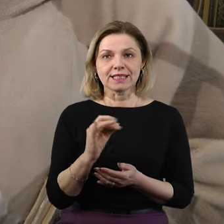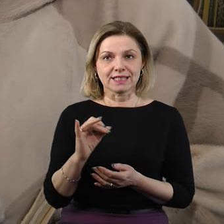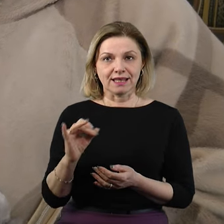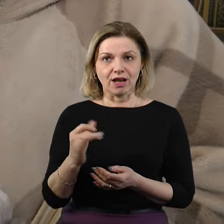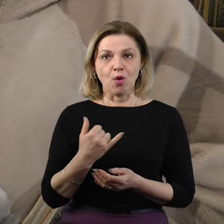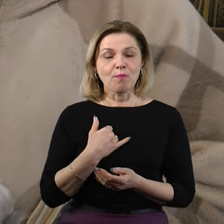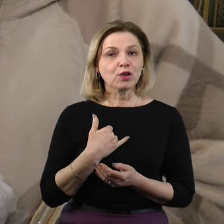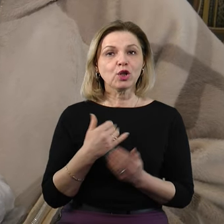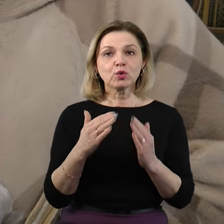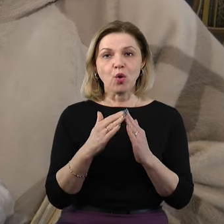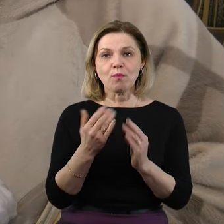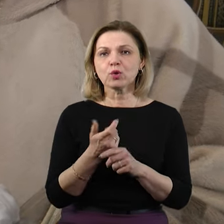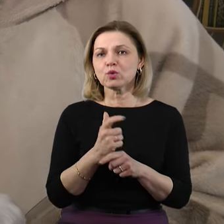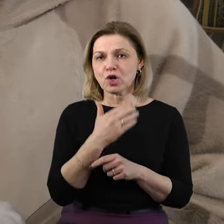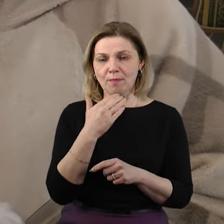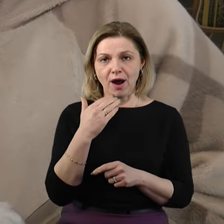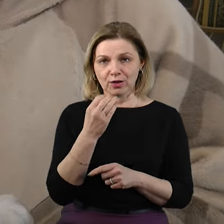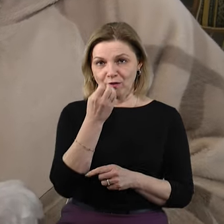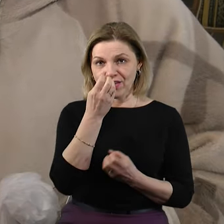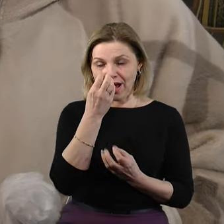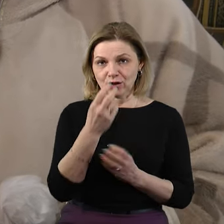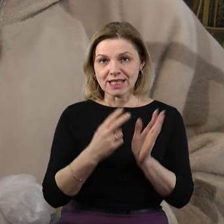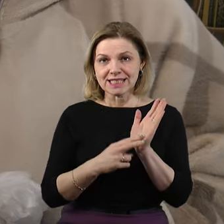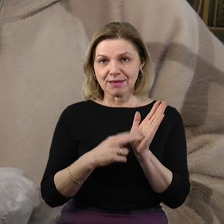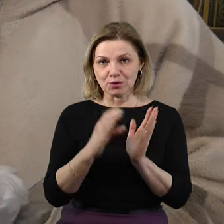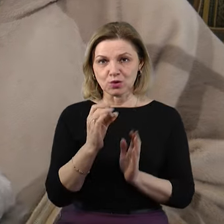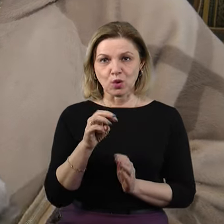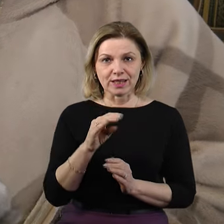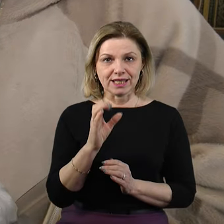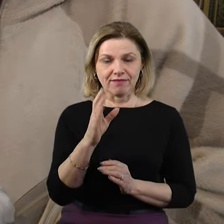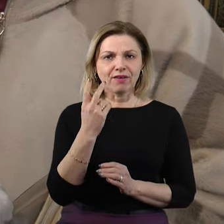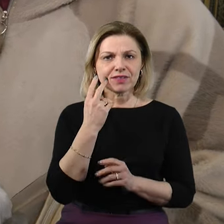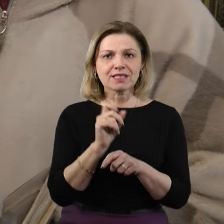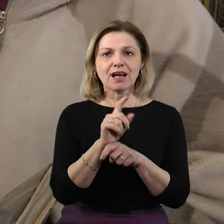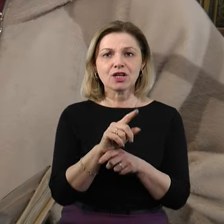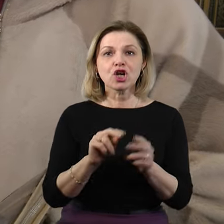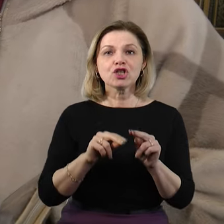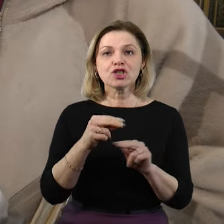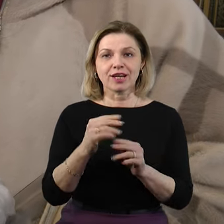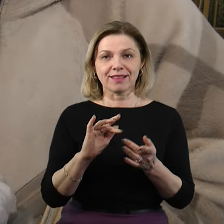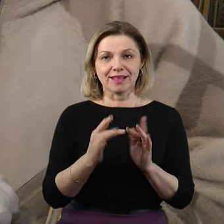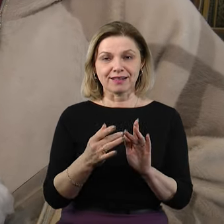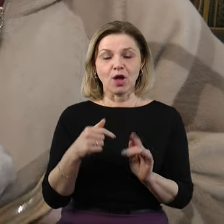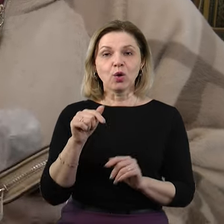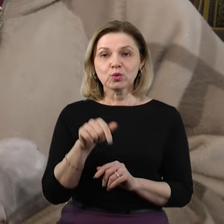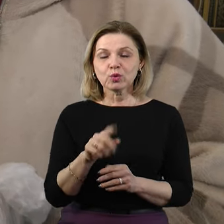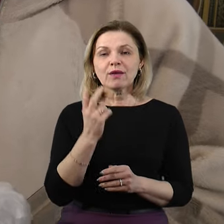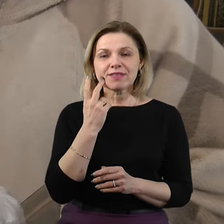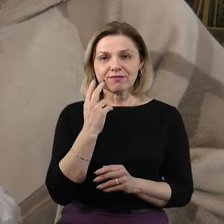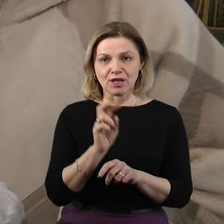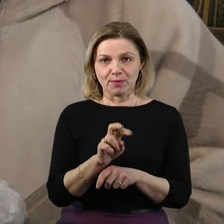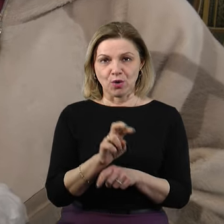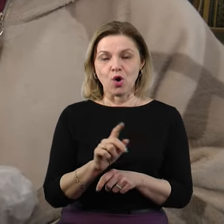дома дуже багато фіалок 70 сортів Я завжди заказуючи через інтернет сюди завжди приходжу тому що я все